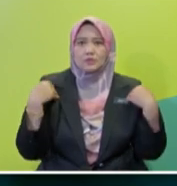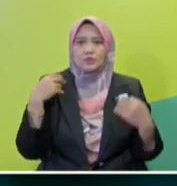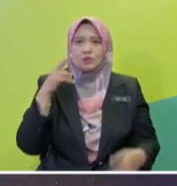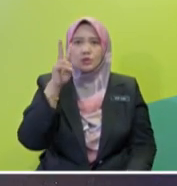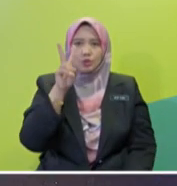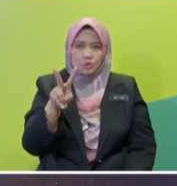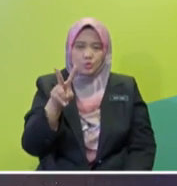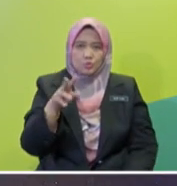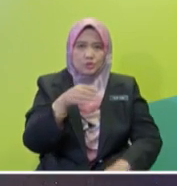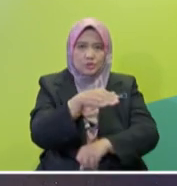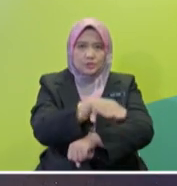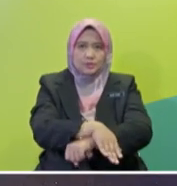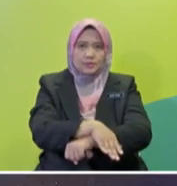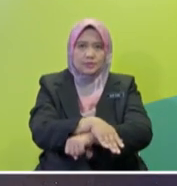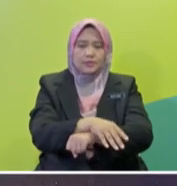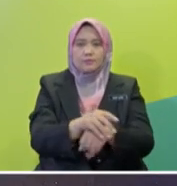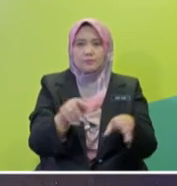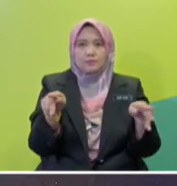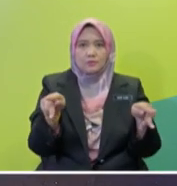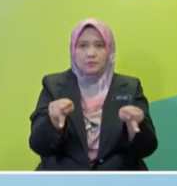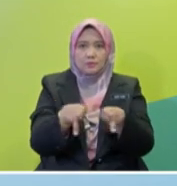Oke tepat sekali